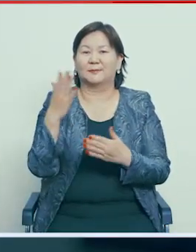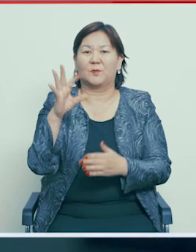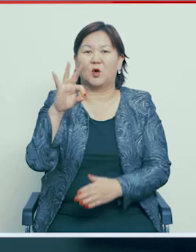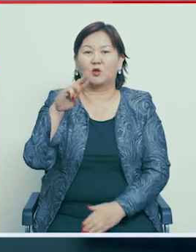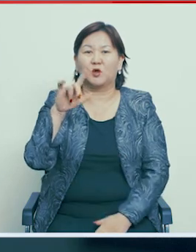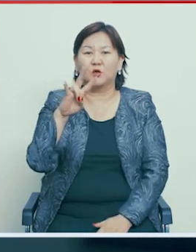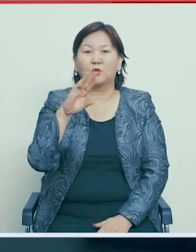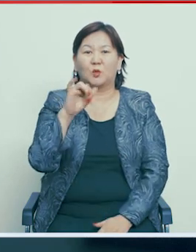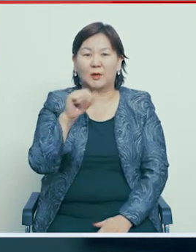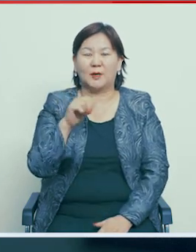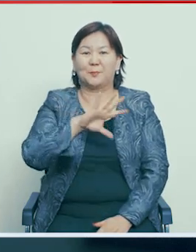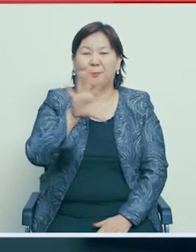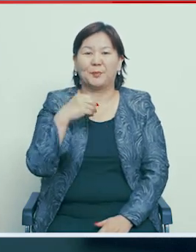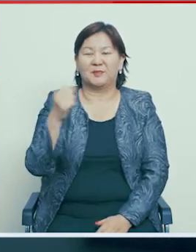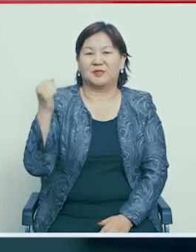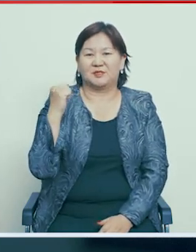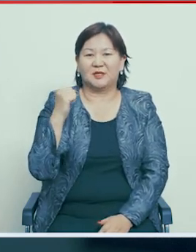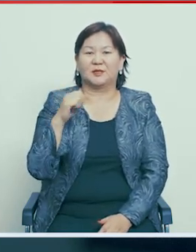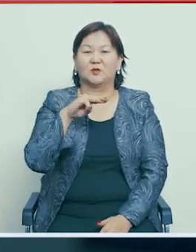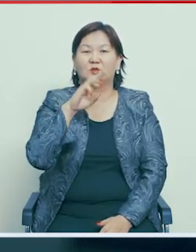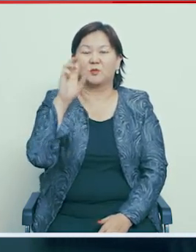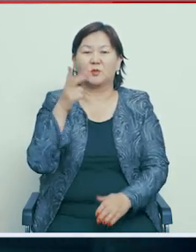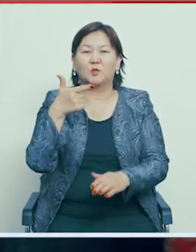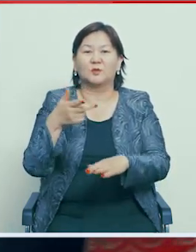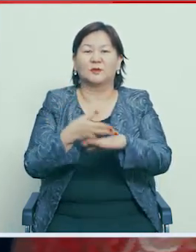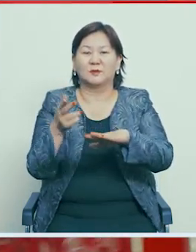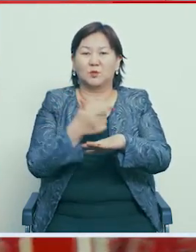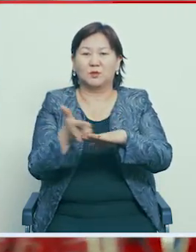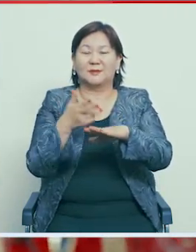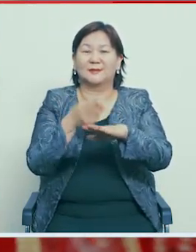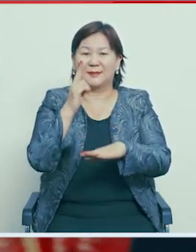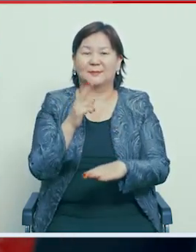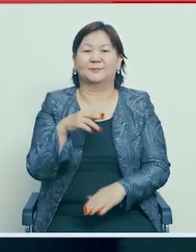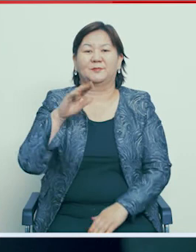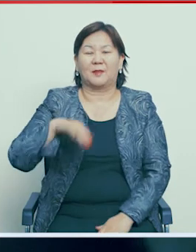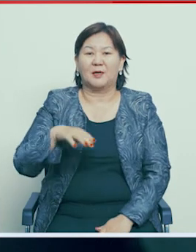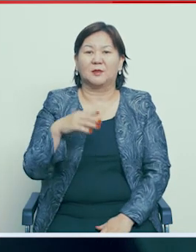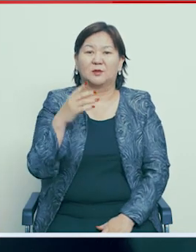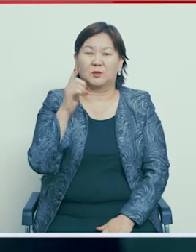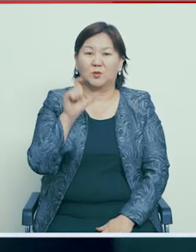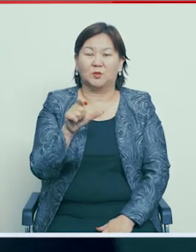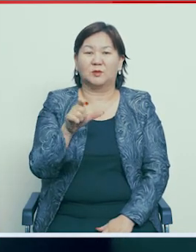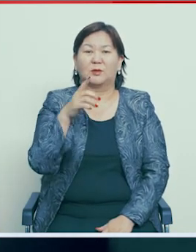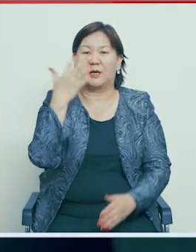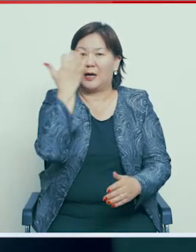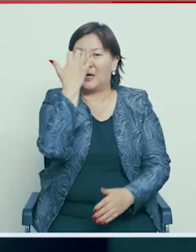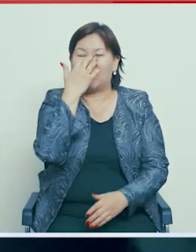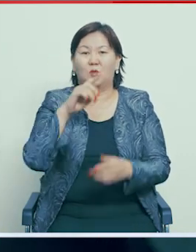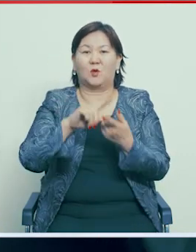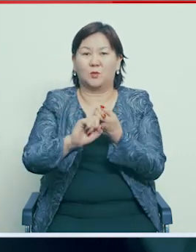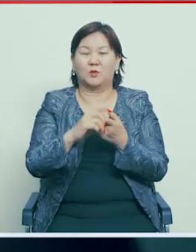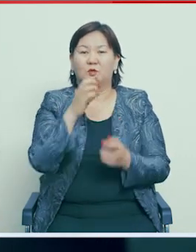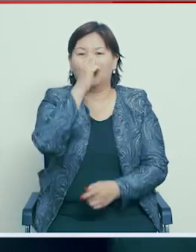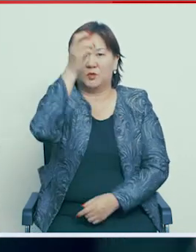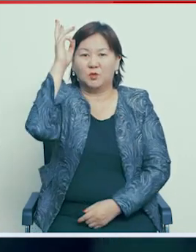Туяа, бид чадан төрийн бас байгууллагын гүйцэтгэх захирал. Дараагийн жучин маань Гэрэл, Монголын хараагүйчүүдийн үндэсний холбооны ерөнхийлөгч.